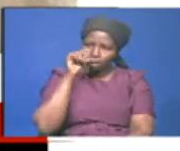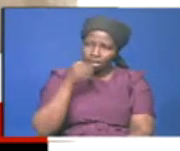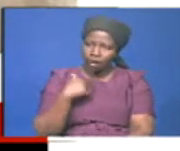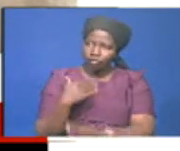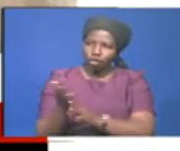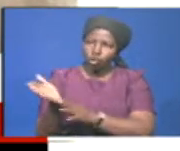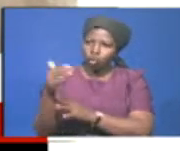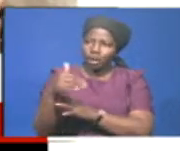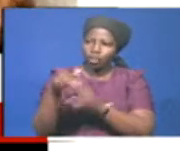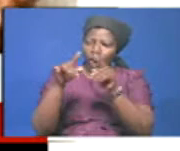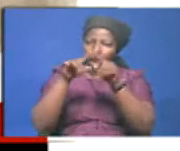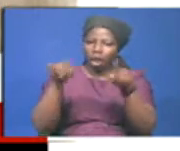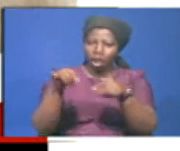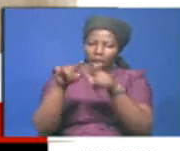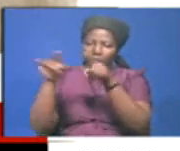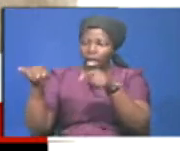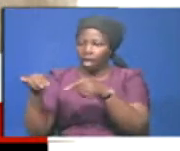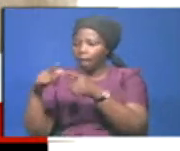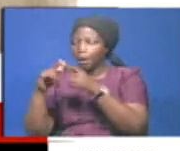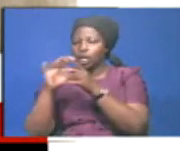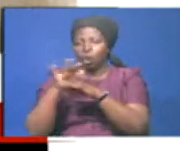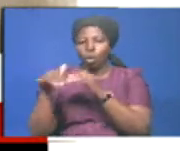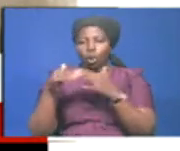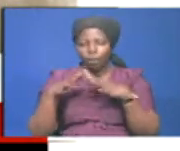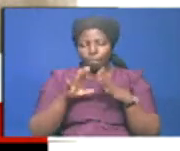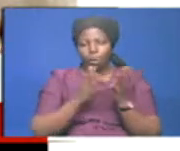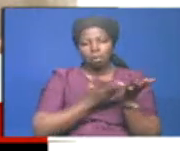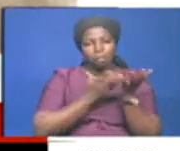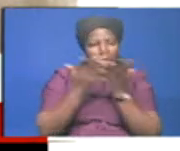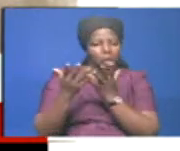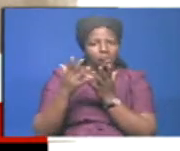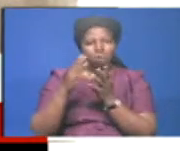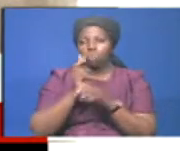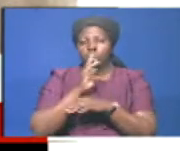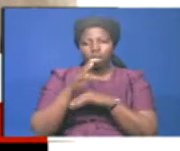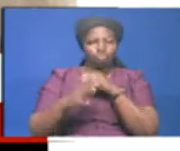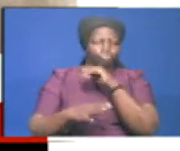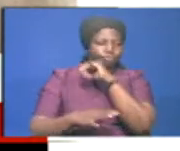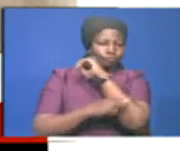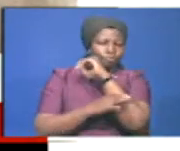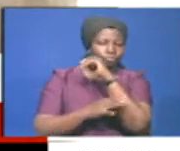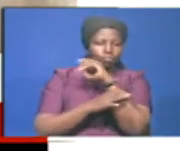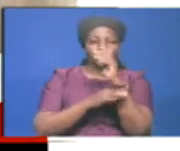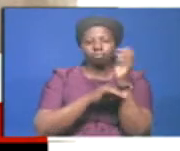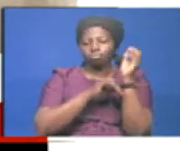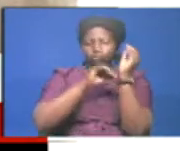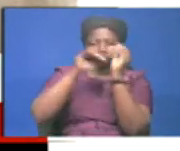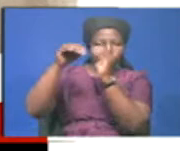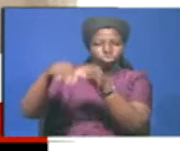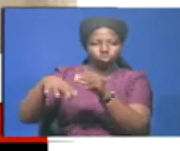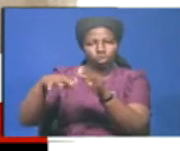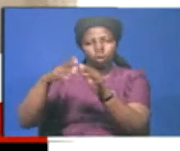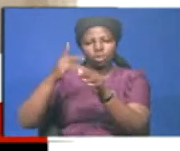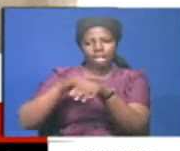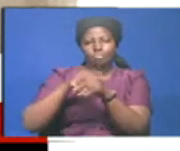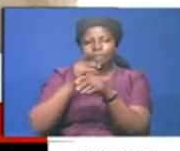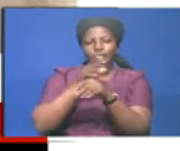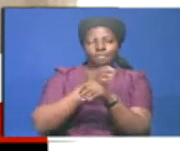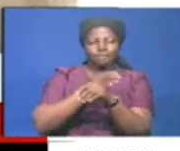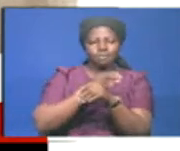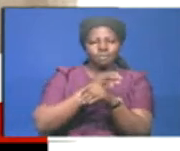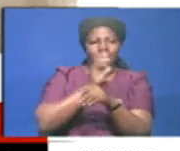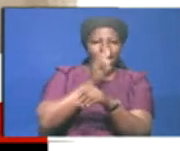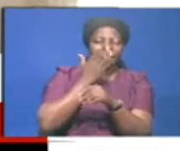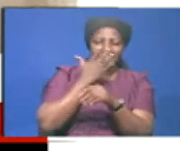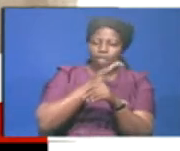sio kila mtu ambaye ameenda hapo na plastiki yake ama taka yake akimaliza anaiweka kwa hiyo